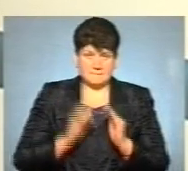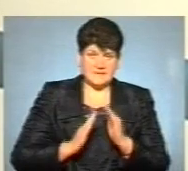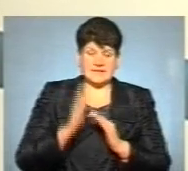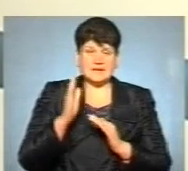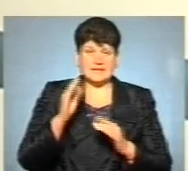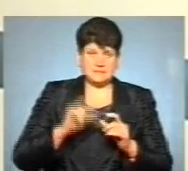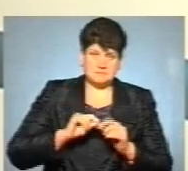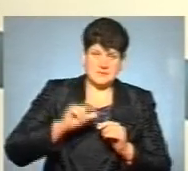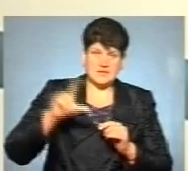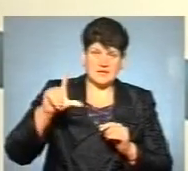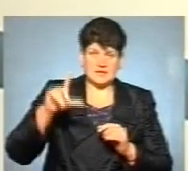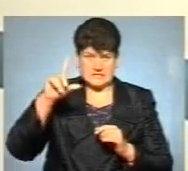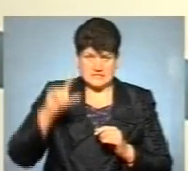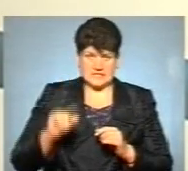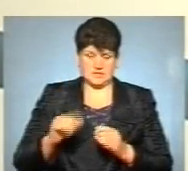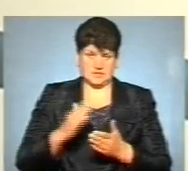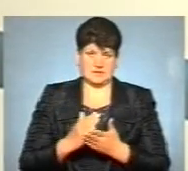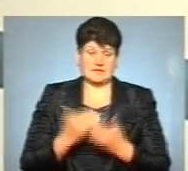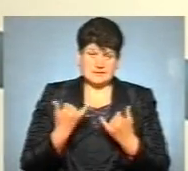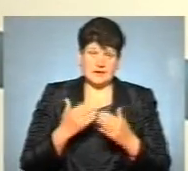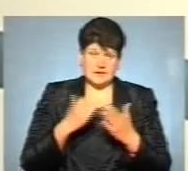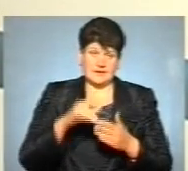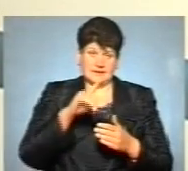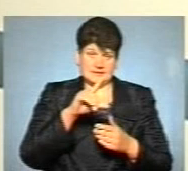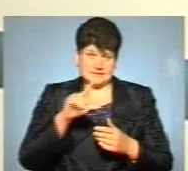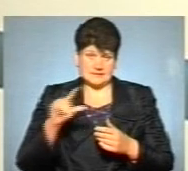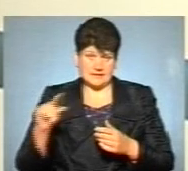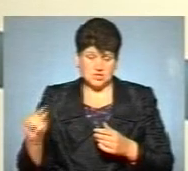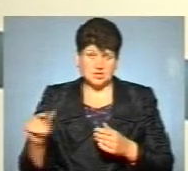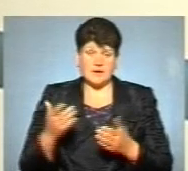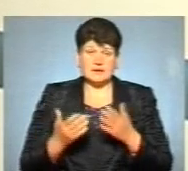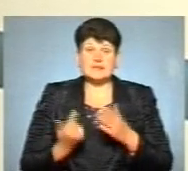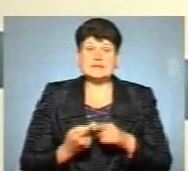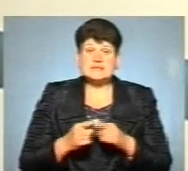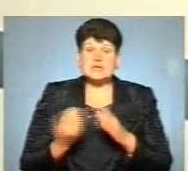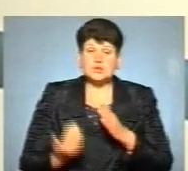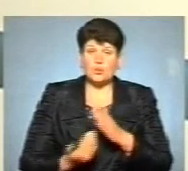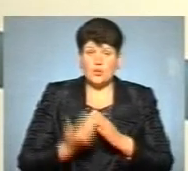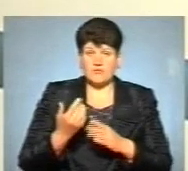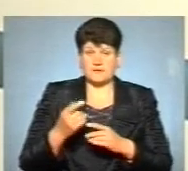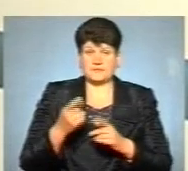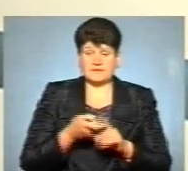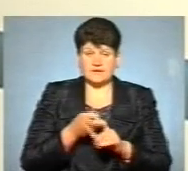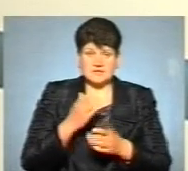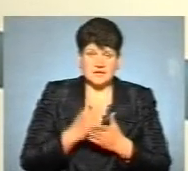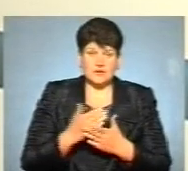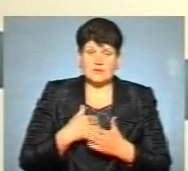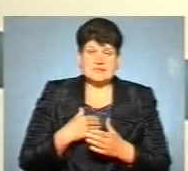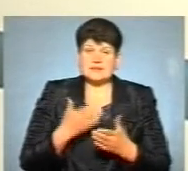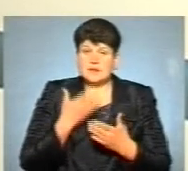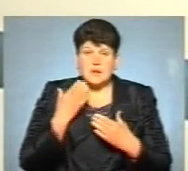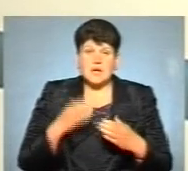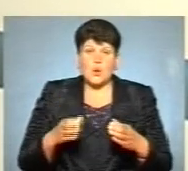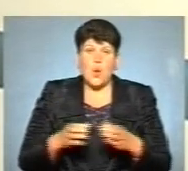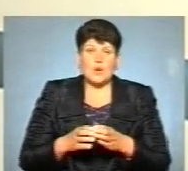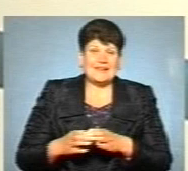не відрізняється нічим іншим. Тому ми зараз йдемо на зниження, але так як це нова інфекція є і в нас ще не вироблений ще колективний імунітет, звичайно,